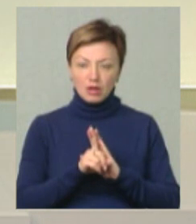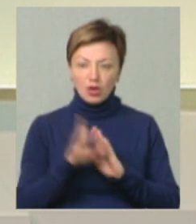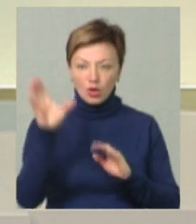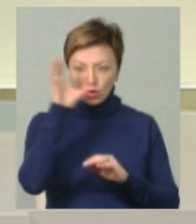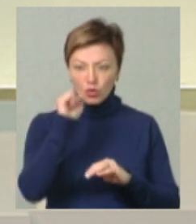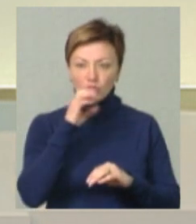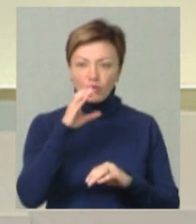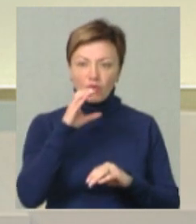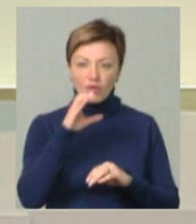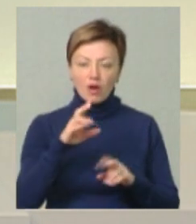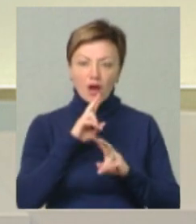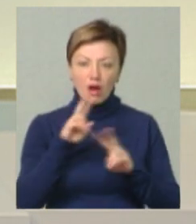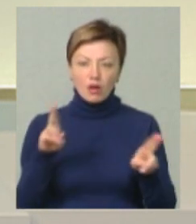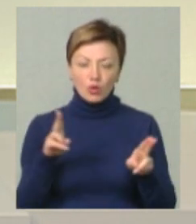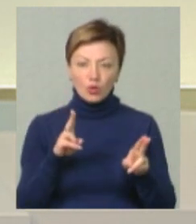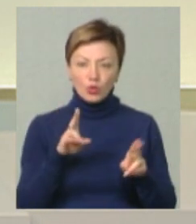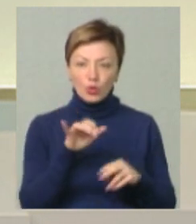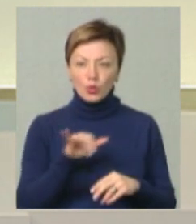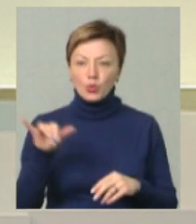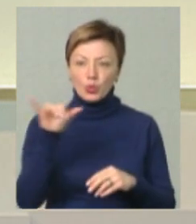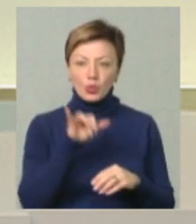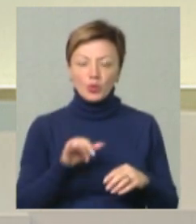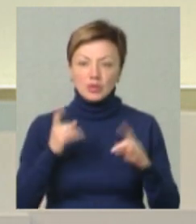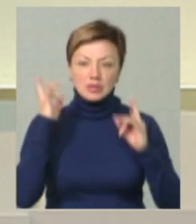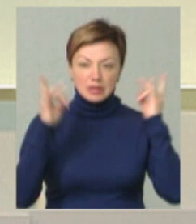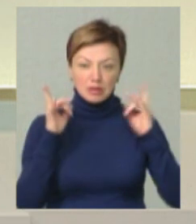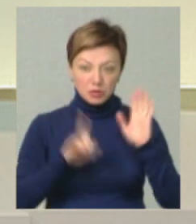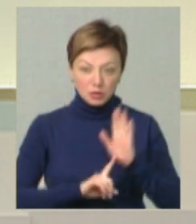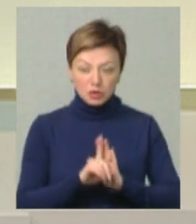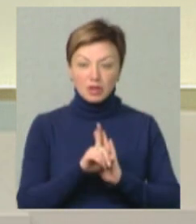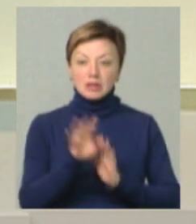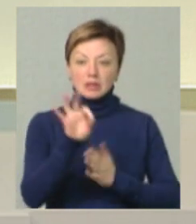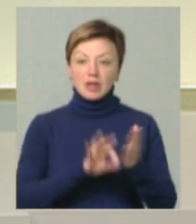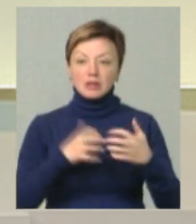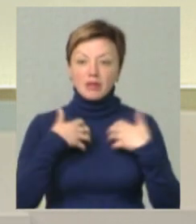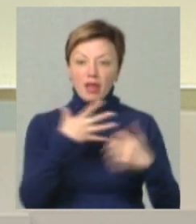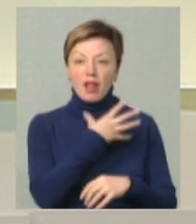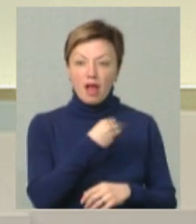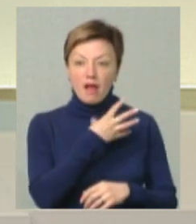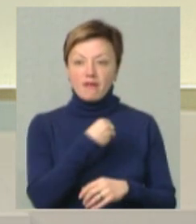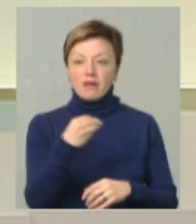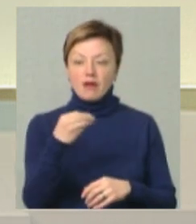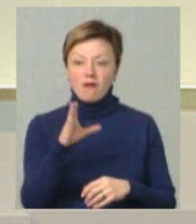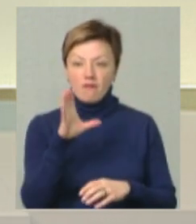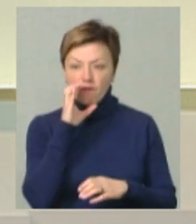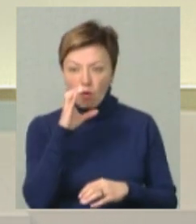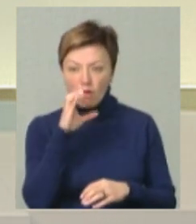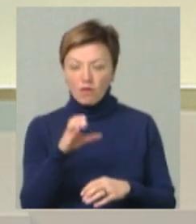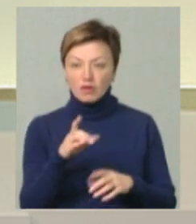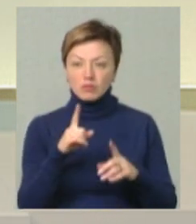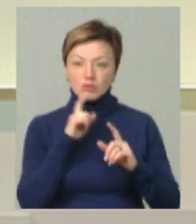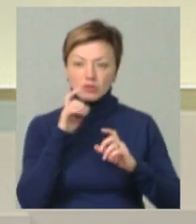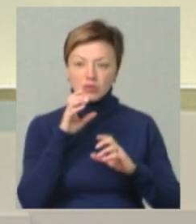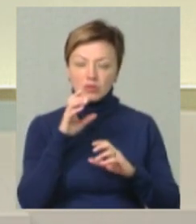ночі вовки виють. От тільки починається сирена ця, і зразу от леви, волки, і от багато таких